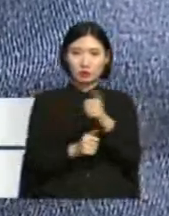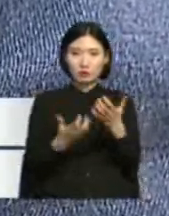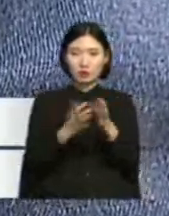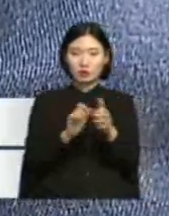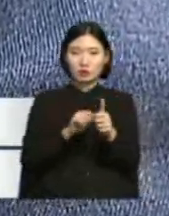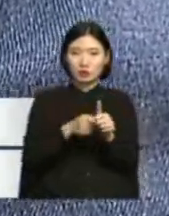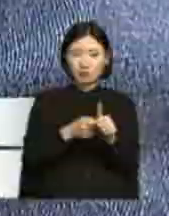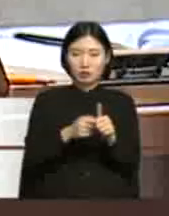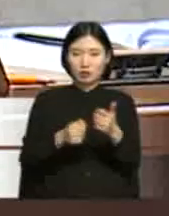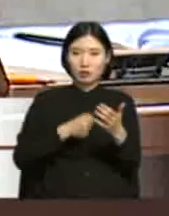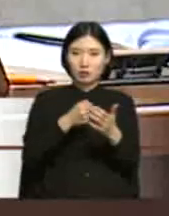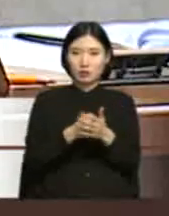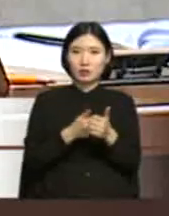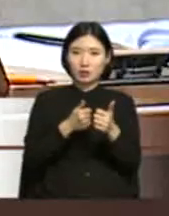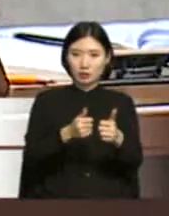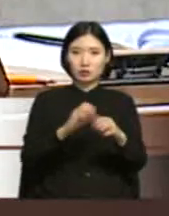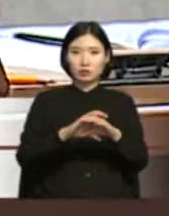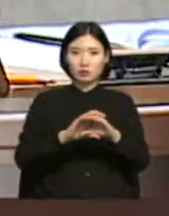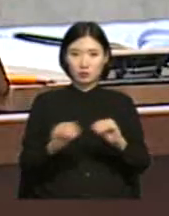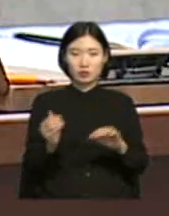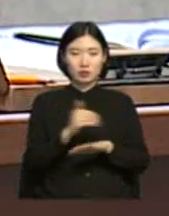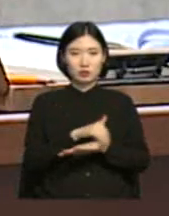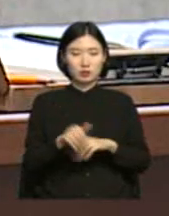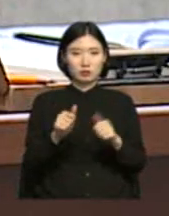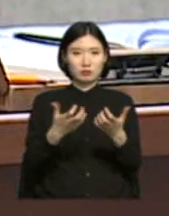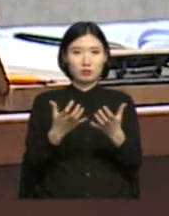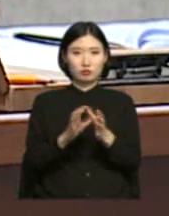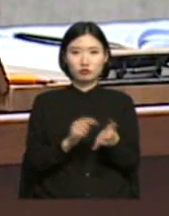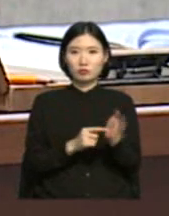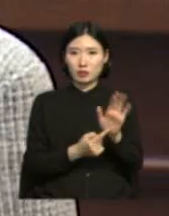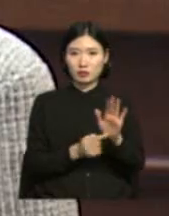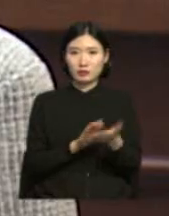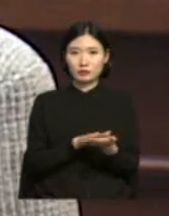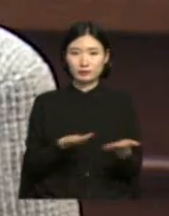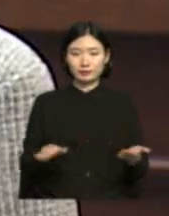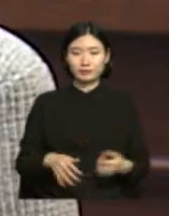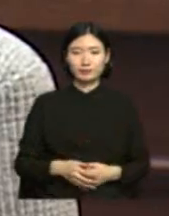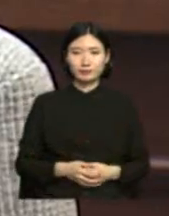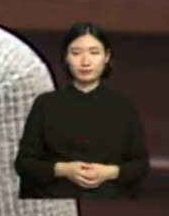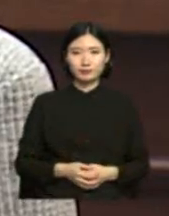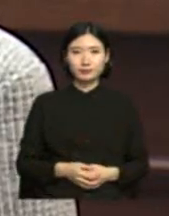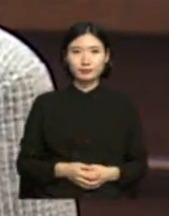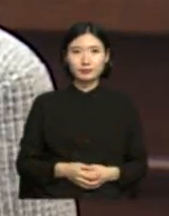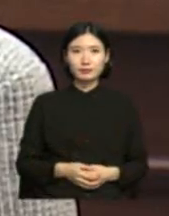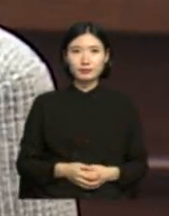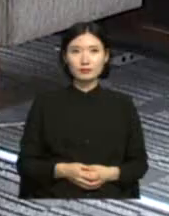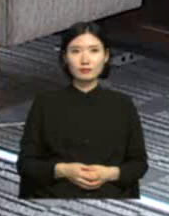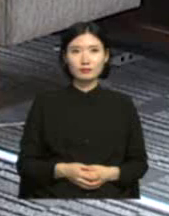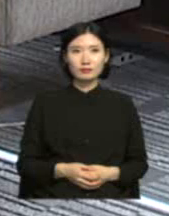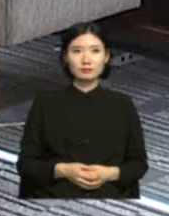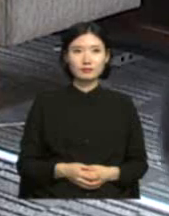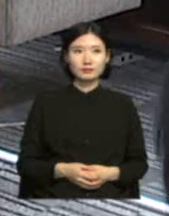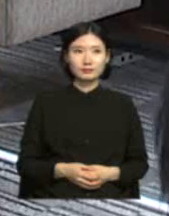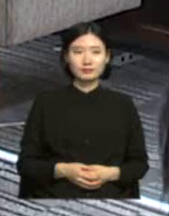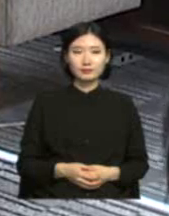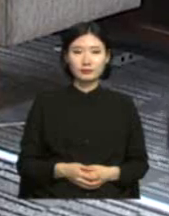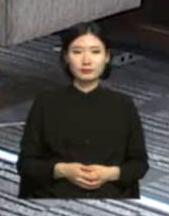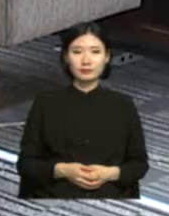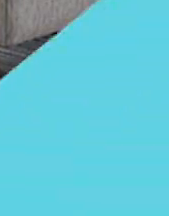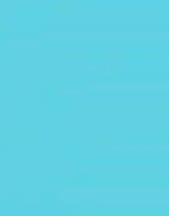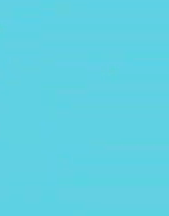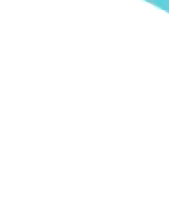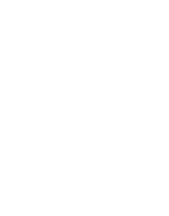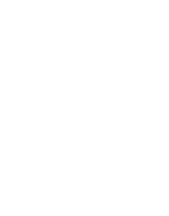징계 의결 결과에 따라 처분할 예정이라고 집행부는 밝혔습니다. 딜라이브 서울경기 케이블TV 이재용입니다.